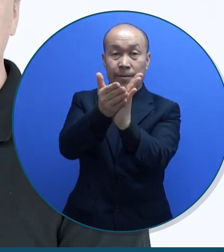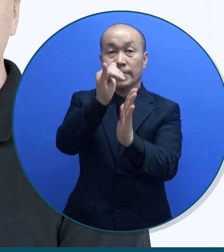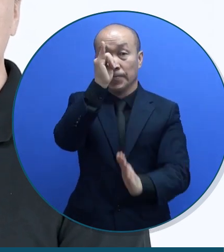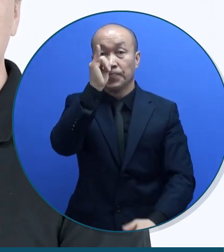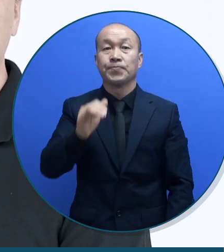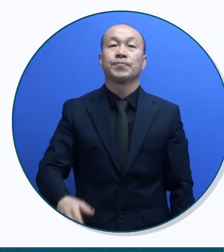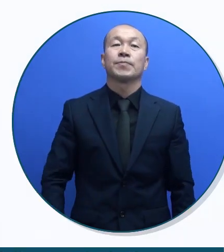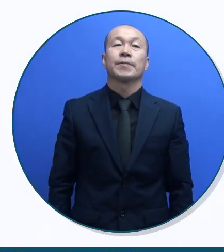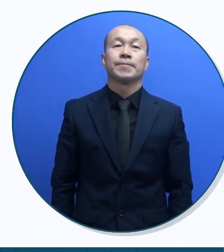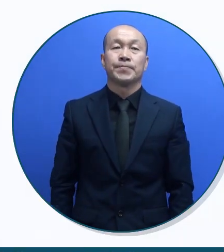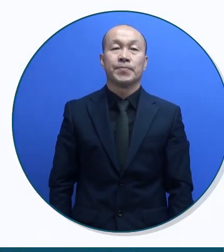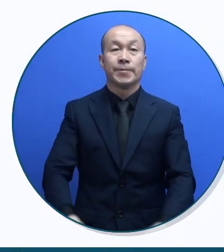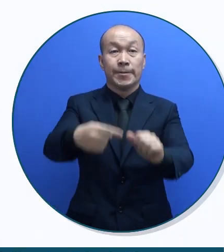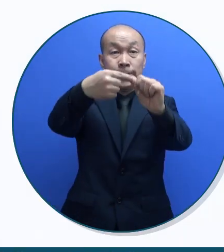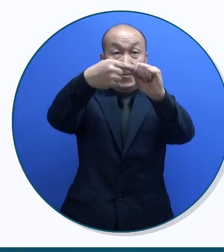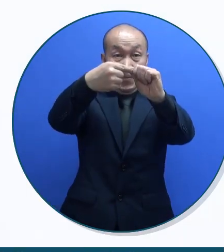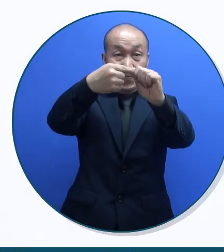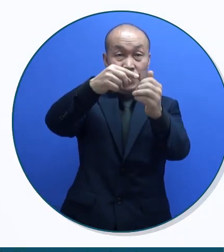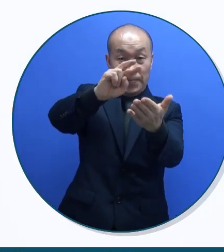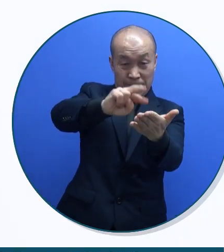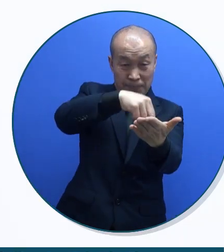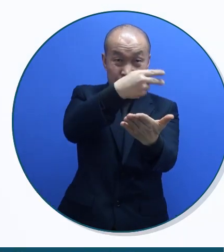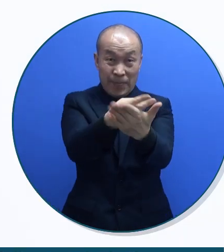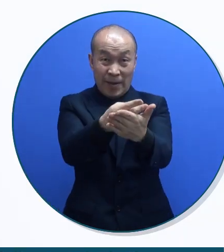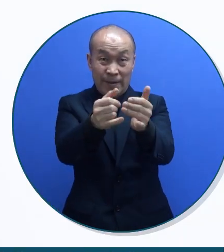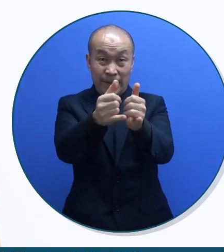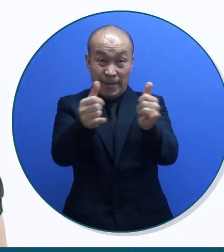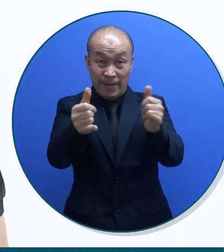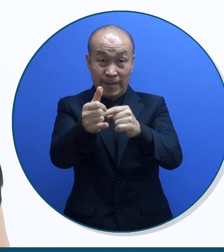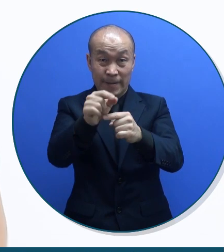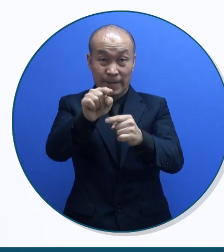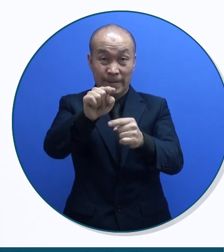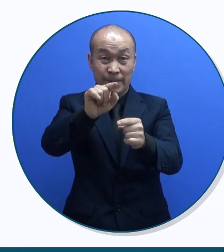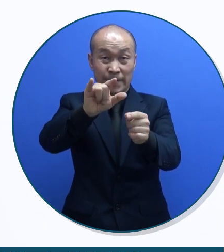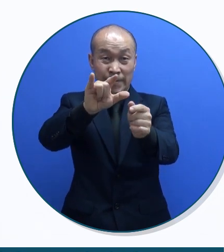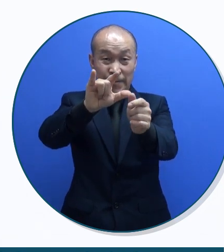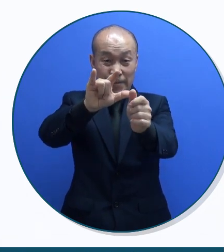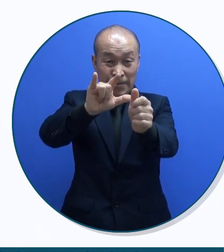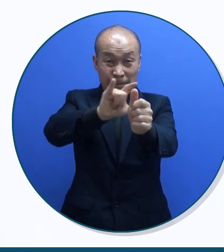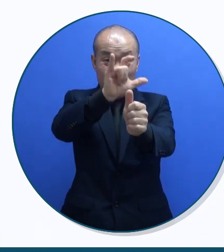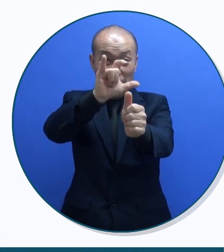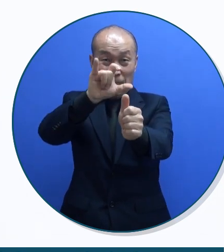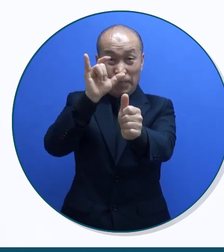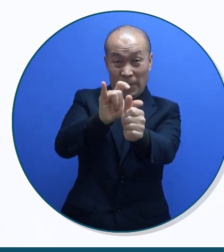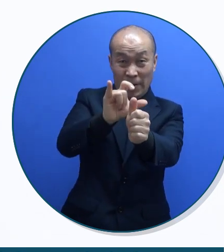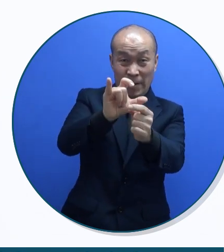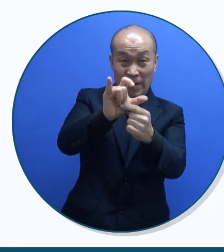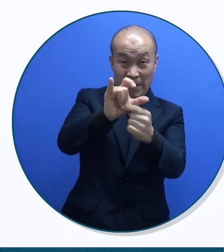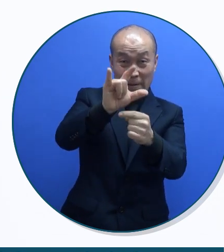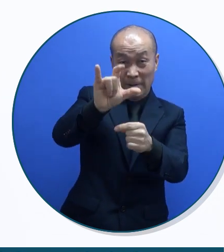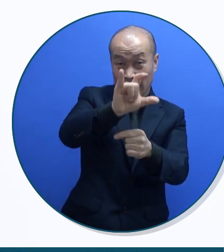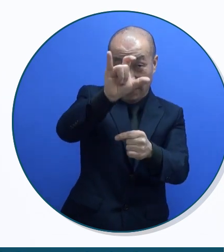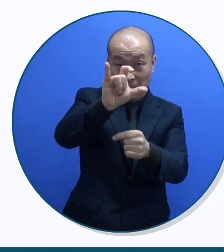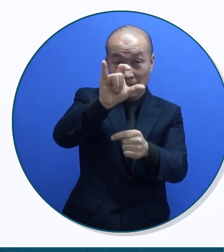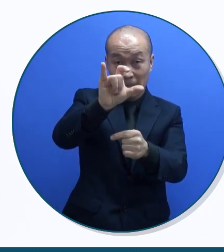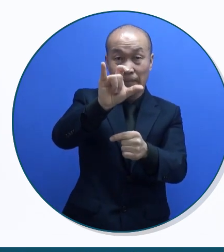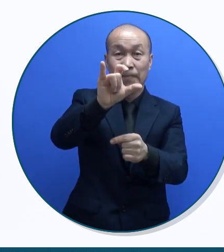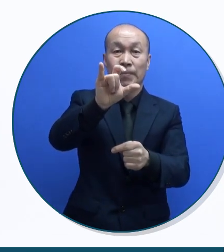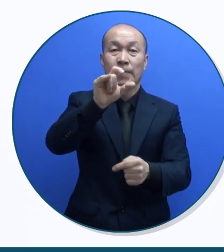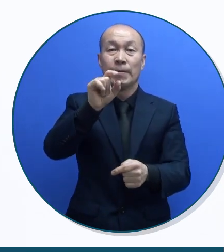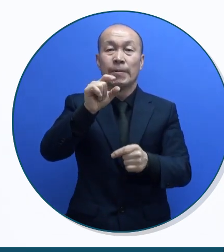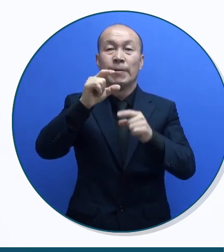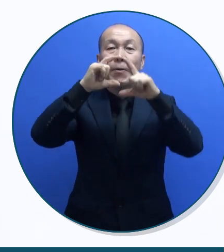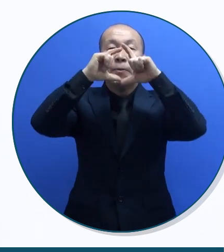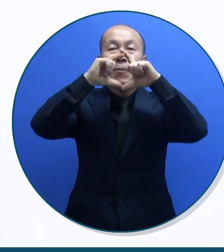달라지는데요. 첫 번째로 쓰러진 사람에게 바이러스가 포함된 비말이 나올 수